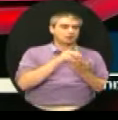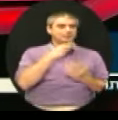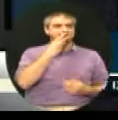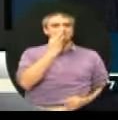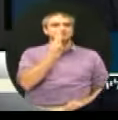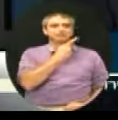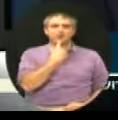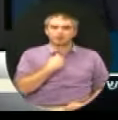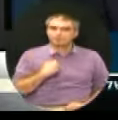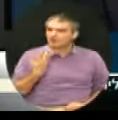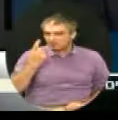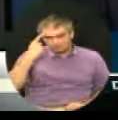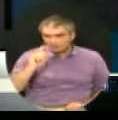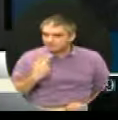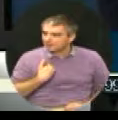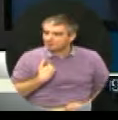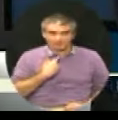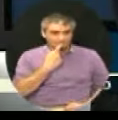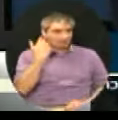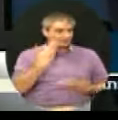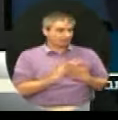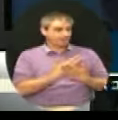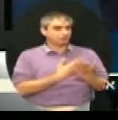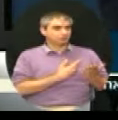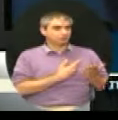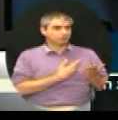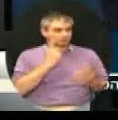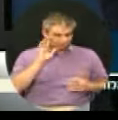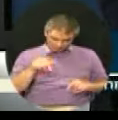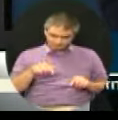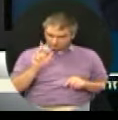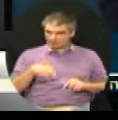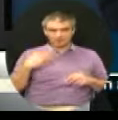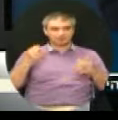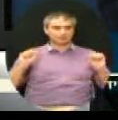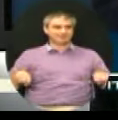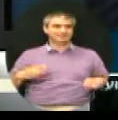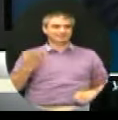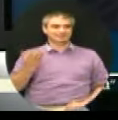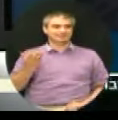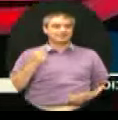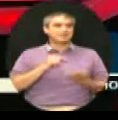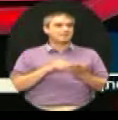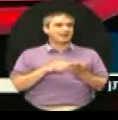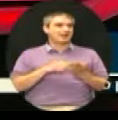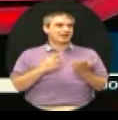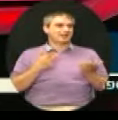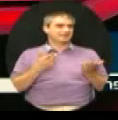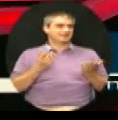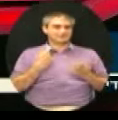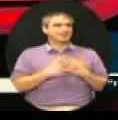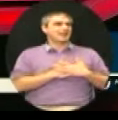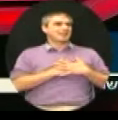בסרבית, הוא אומר לי, איך הם יודעים מי אני? אז אני אומר, לא היית בחדשות, אבל אתה יודע מה? גם פה אתה יכול להיות נשיא. כי קנה את